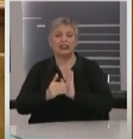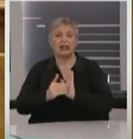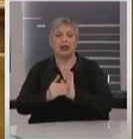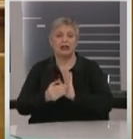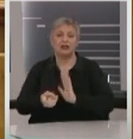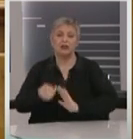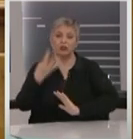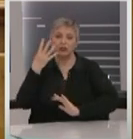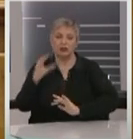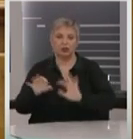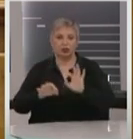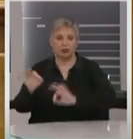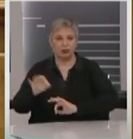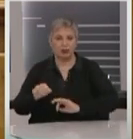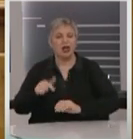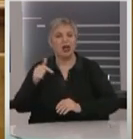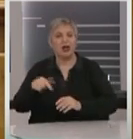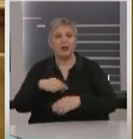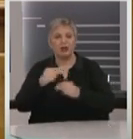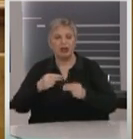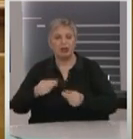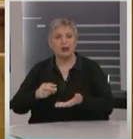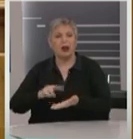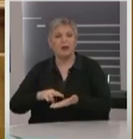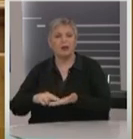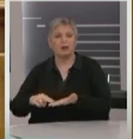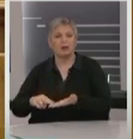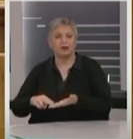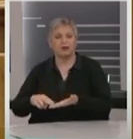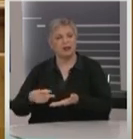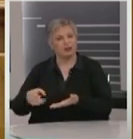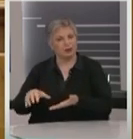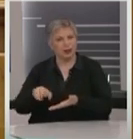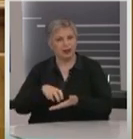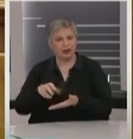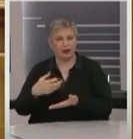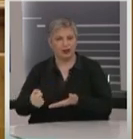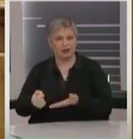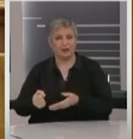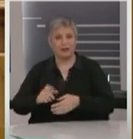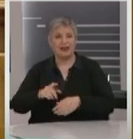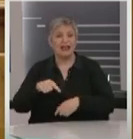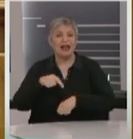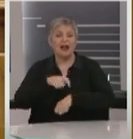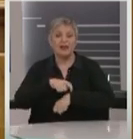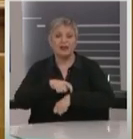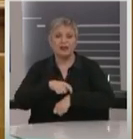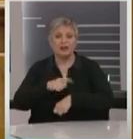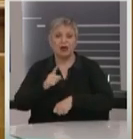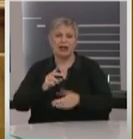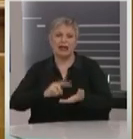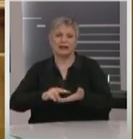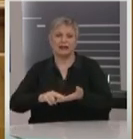άρα τις εισφορές στα δημόσια ταμεία. Και σήμερα ο ΕΦΚΑ, το ένα και μοναδικό ταμείο που ήταν μια από